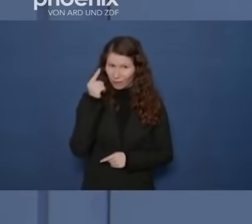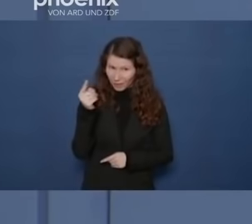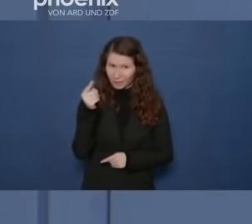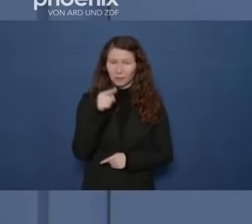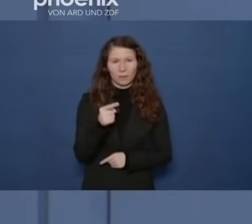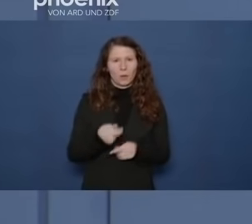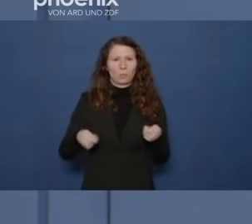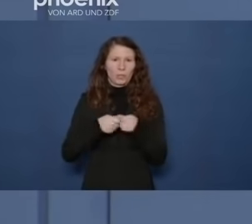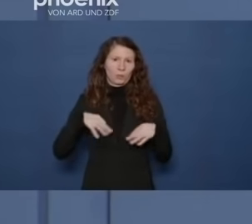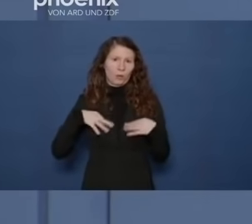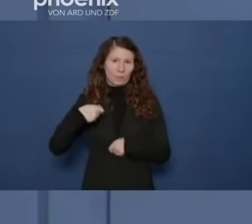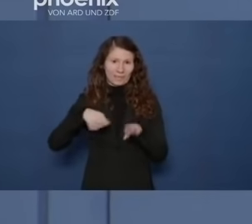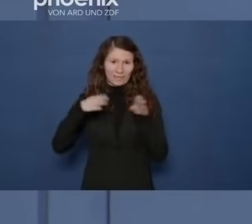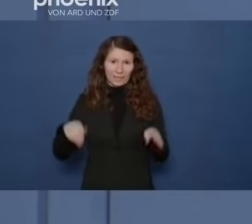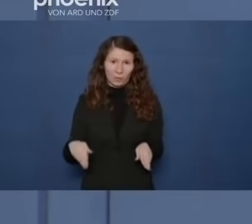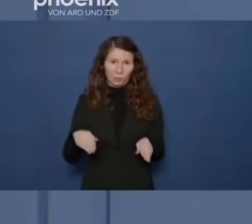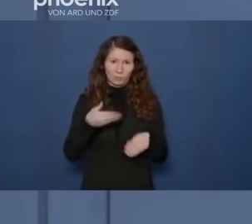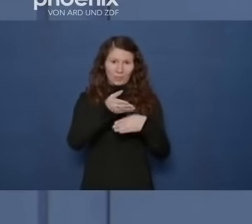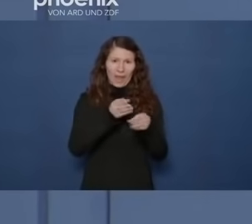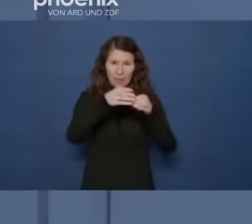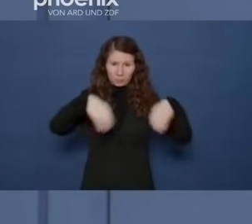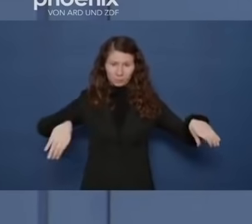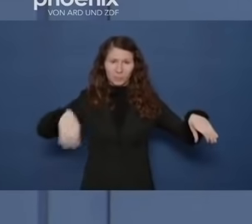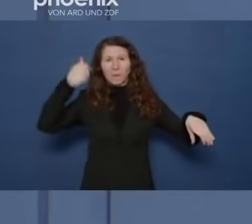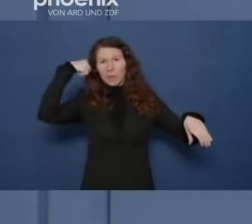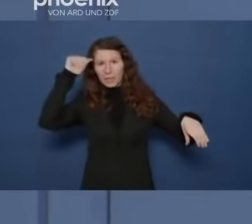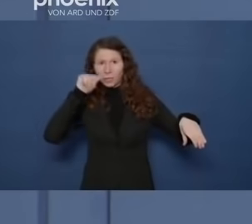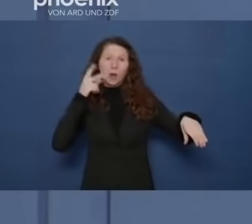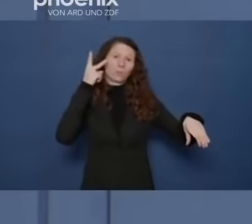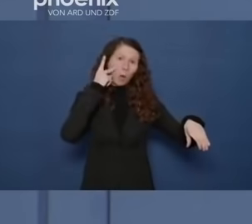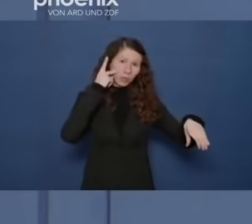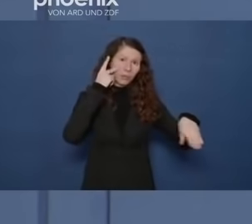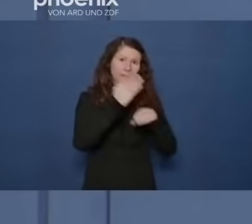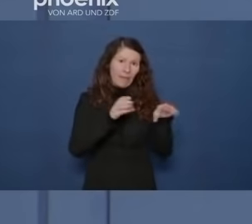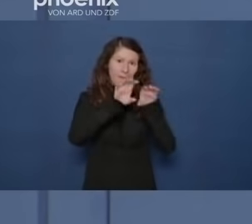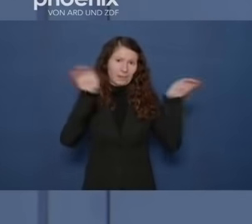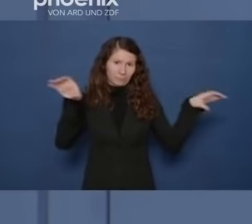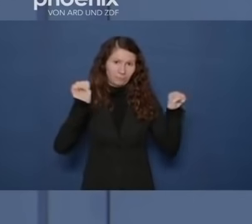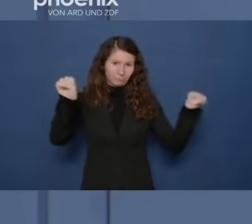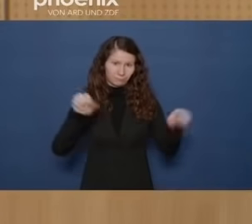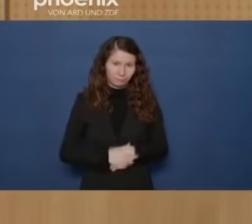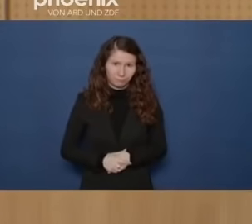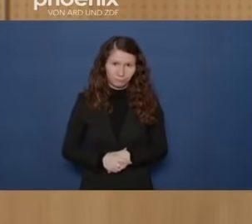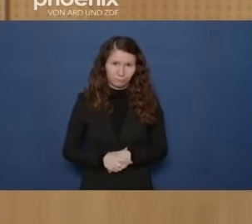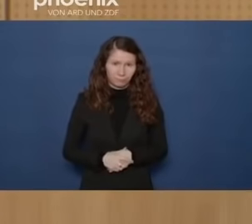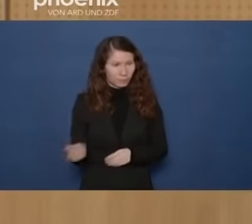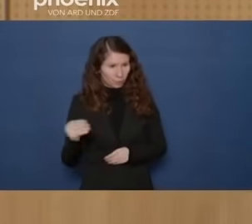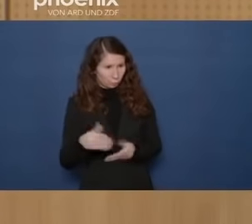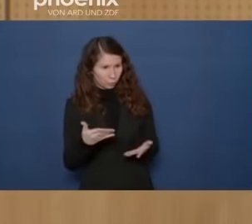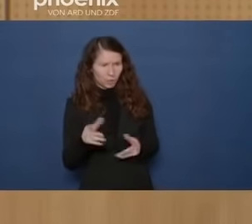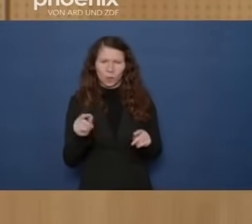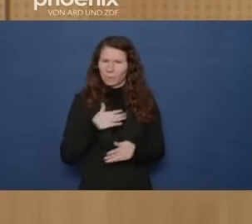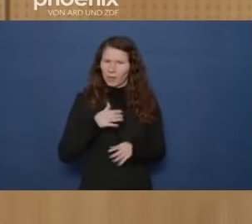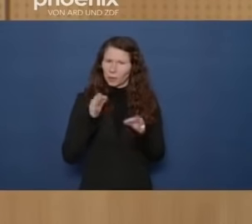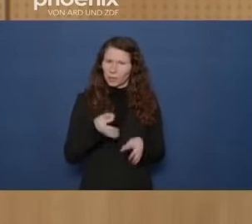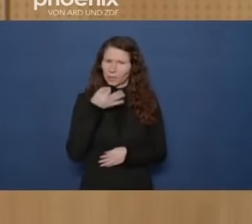sich das Bundesgesundheitsministerium sowohl in Bonn als auch in Berlin. Zusatz? Dann haben Sie aber die konkrete Frage